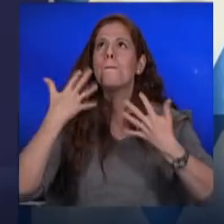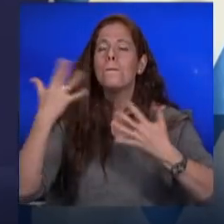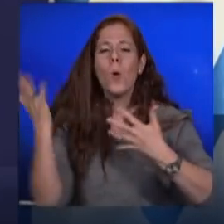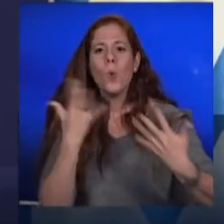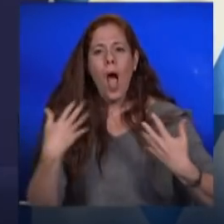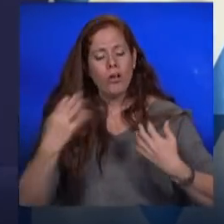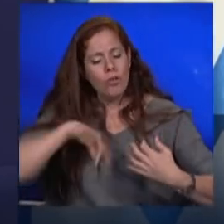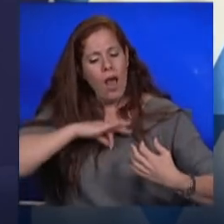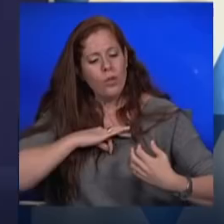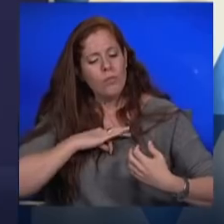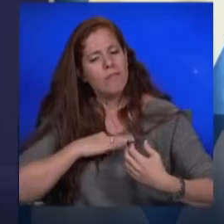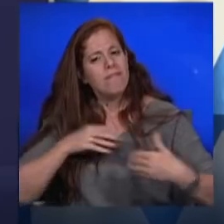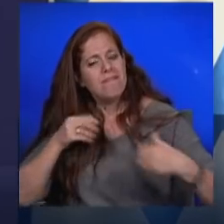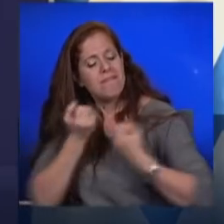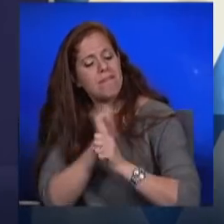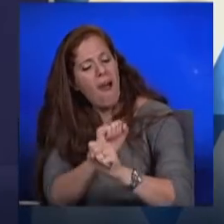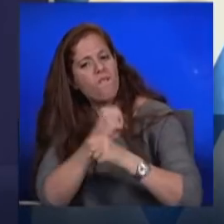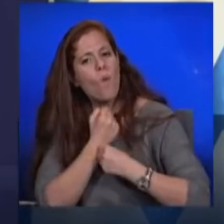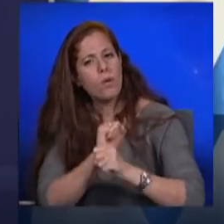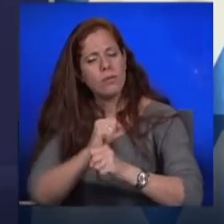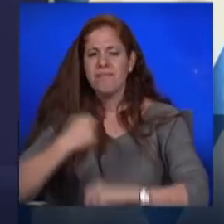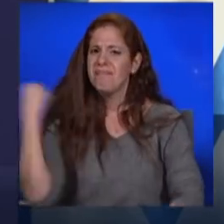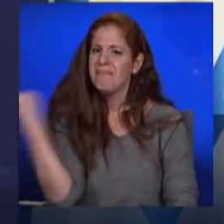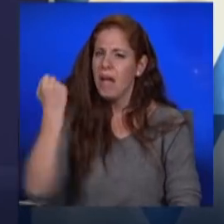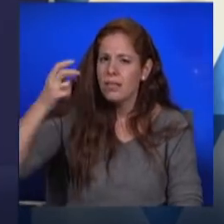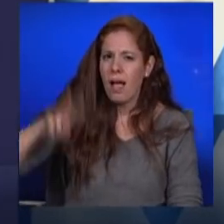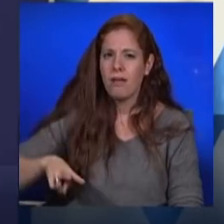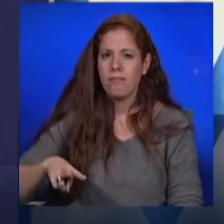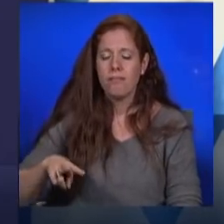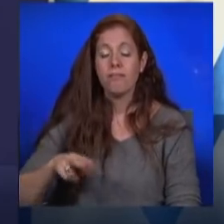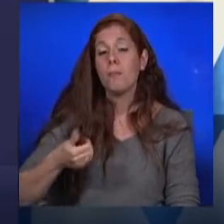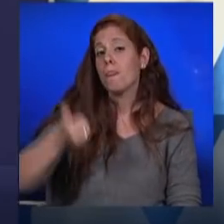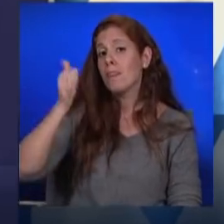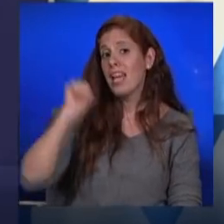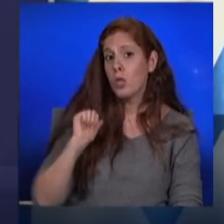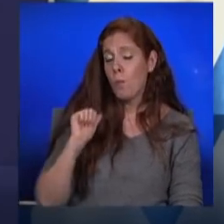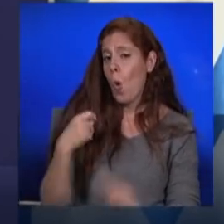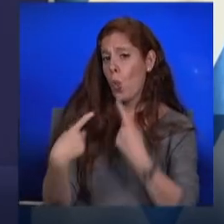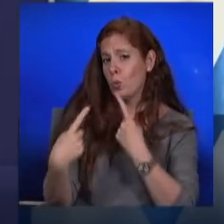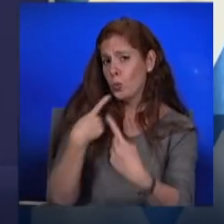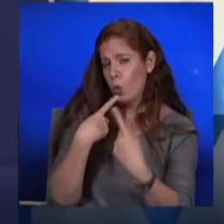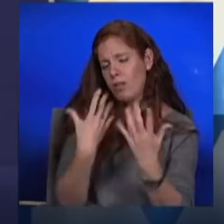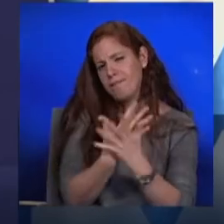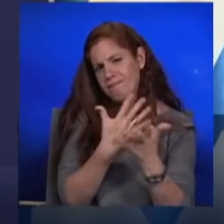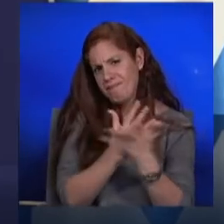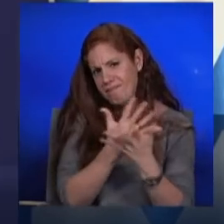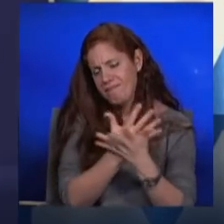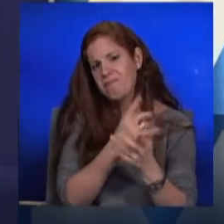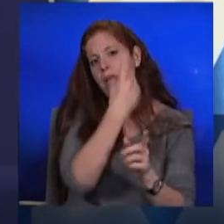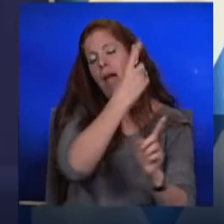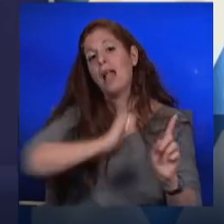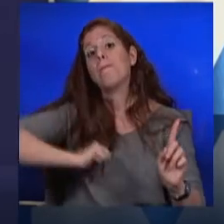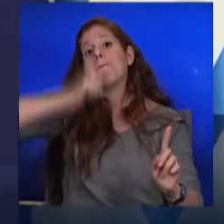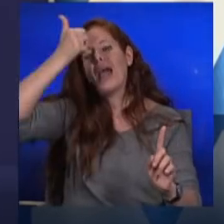בערבות ההדדית שלנו. אתמול שוחחתי עם אחד מבחירי הרבנות הדתית שחלה